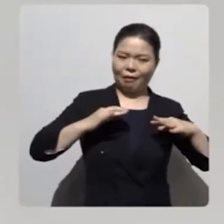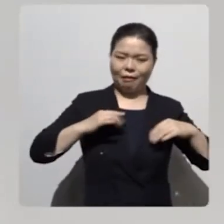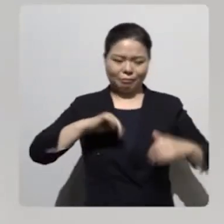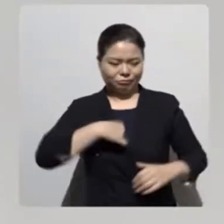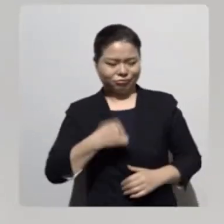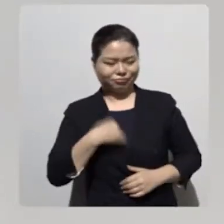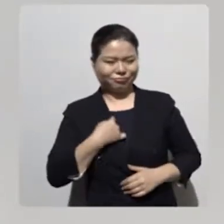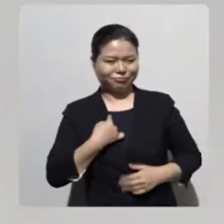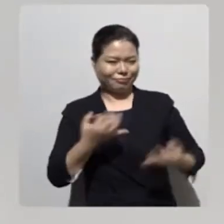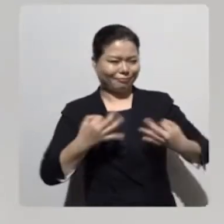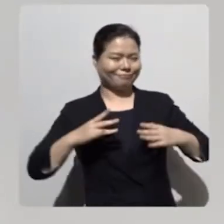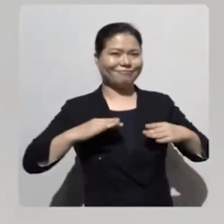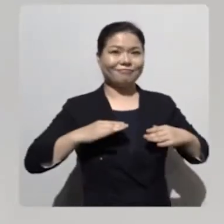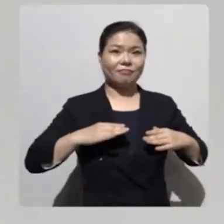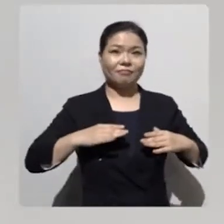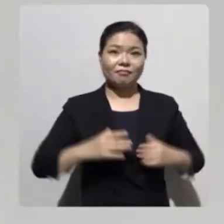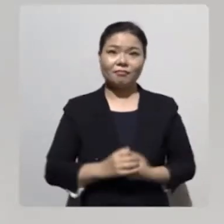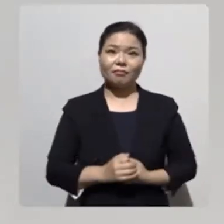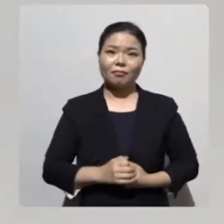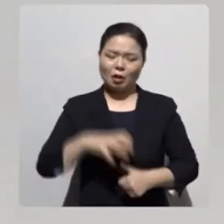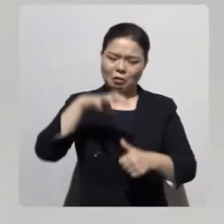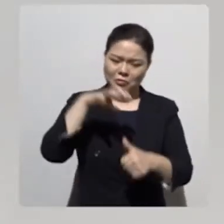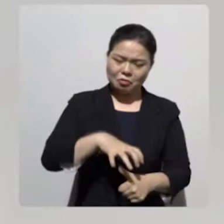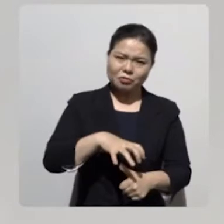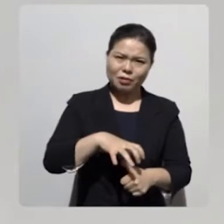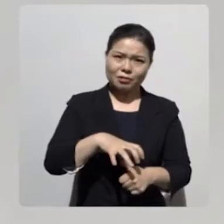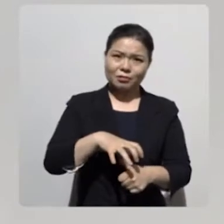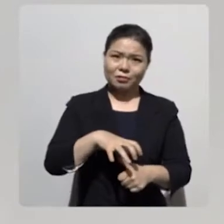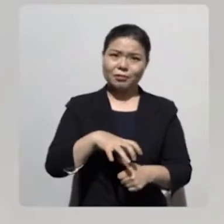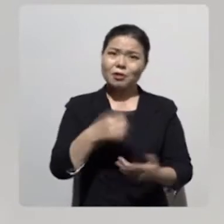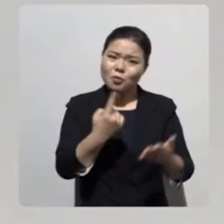자화자찬합니다. 규제를 위한 규제를 남발합니다.